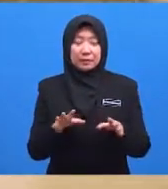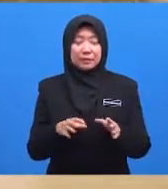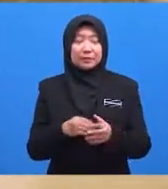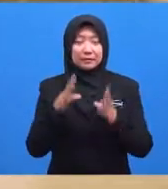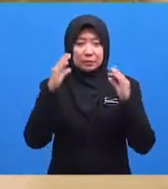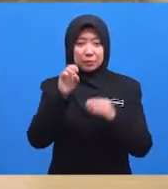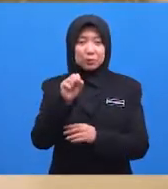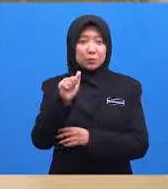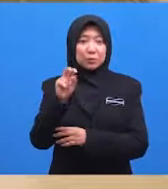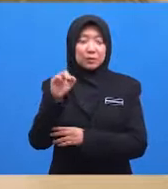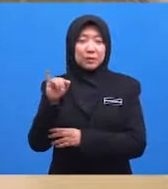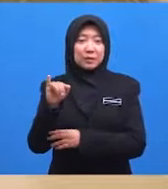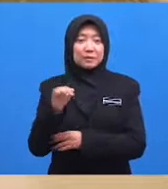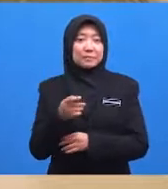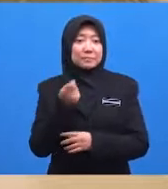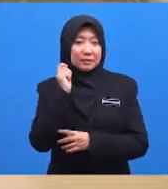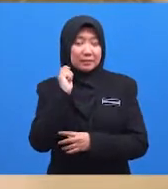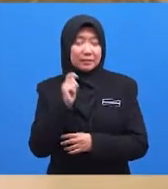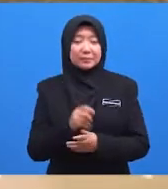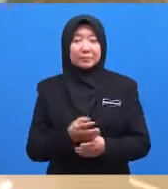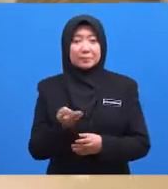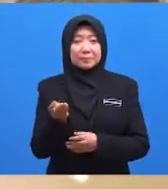sangai terlebih dahulu, bijan putih.